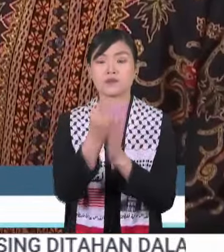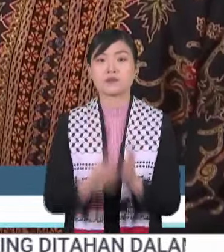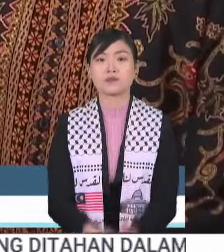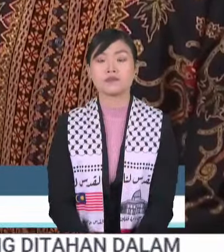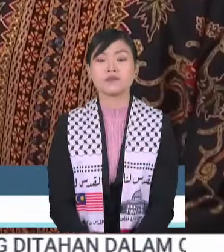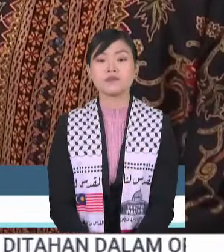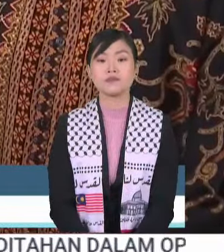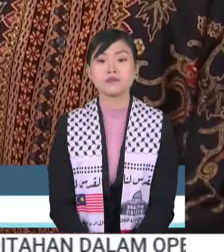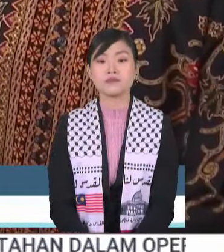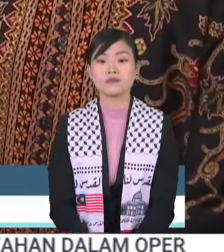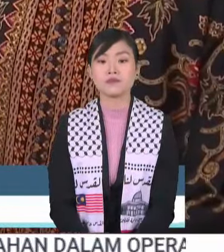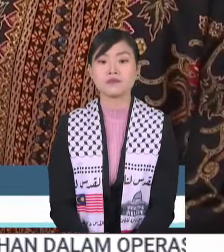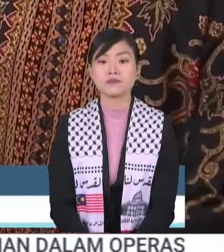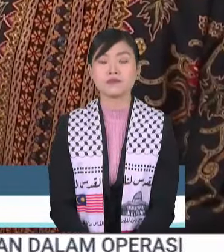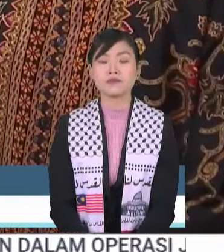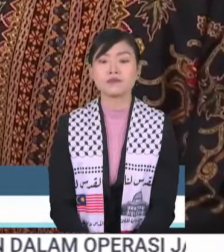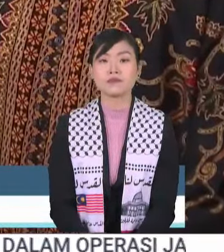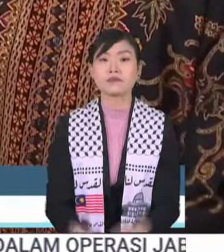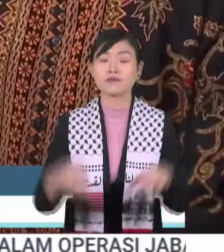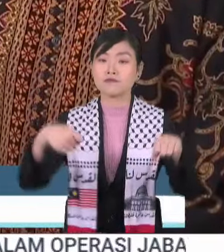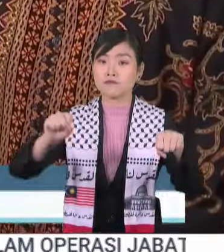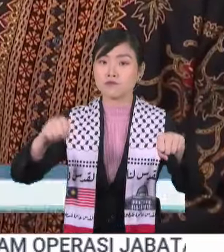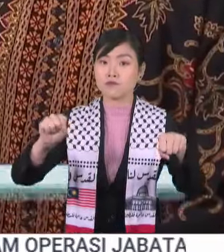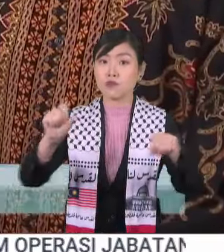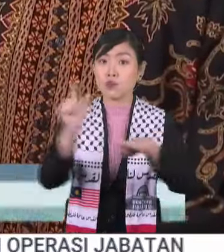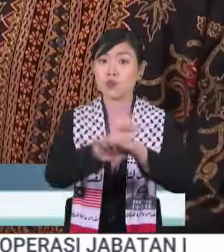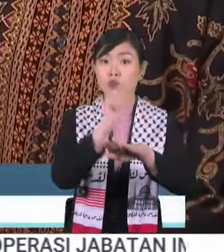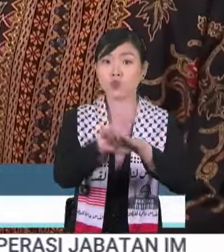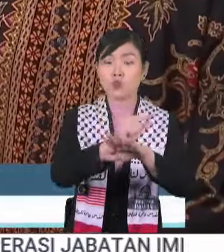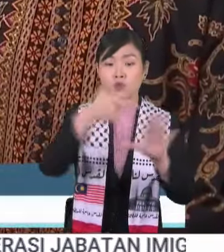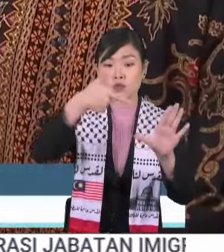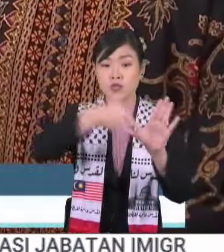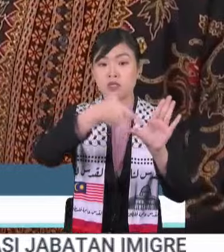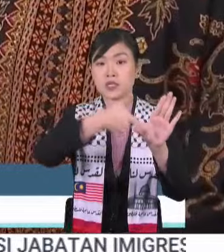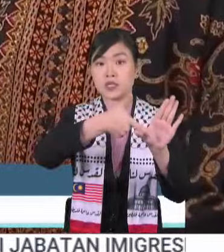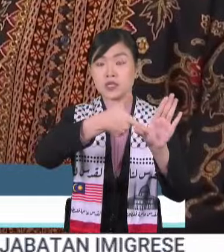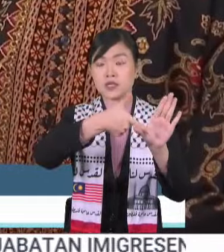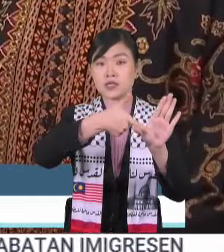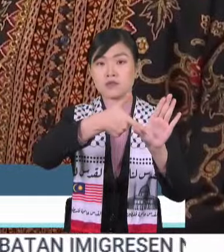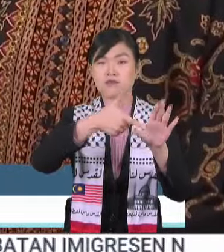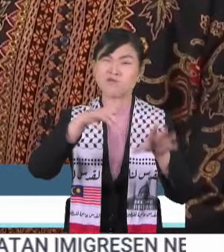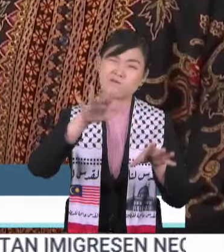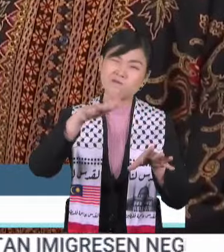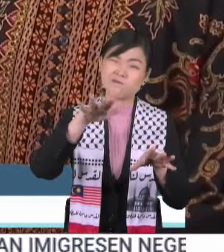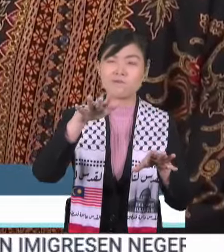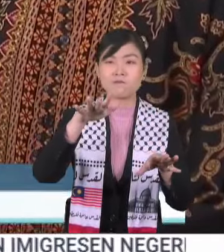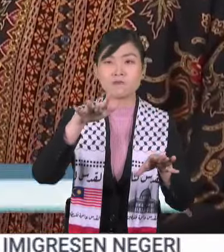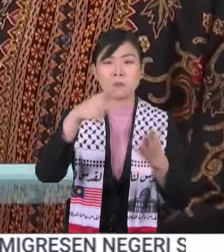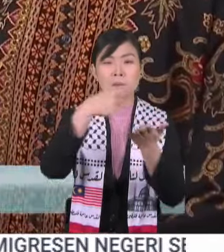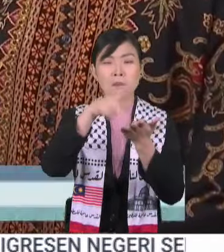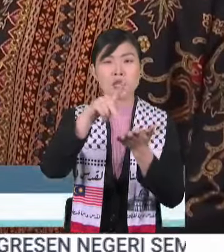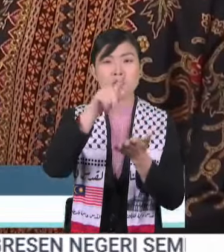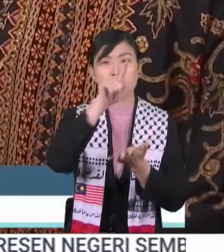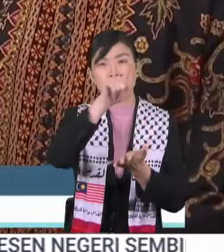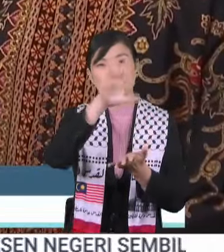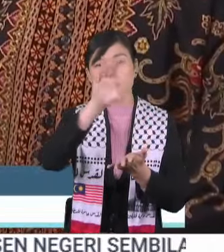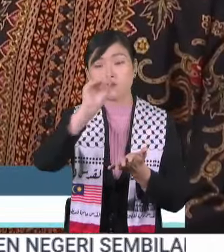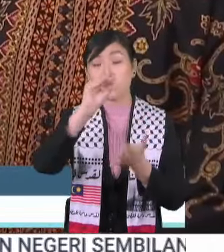km motosikal yang menggunakan petrol rata-rata spending